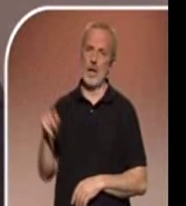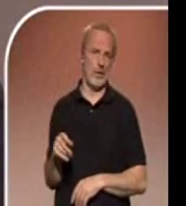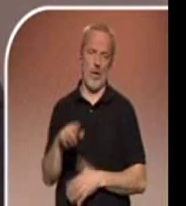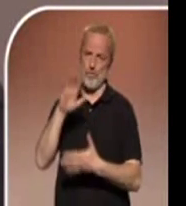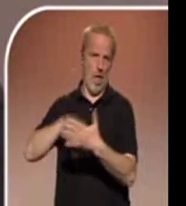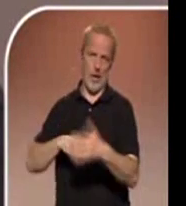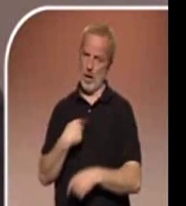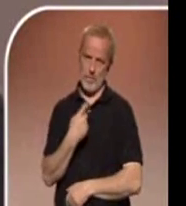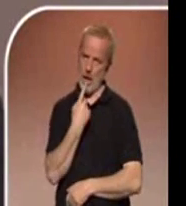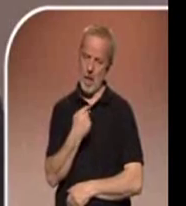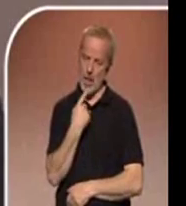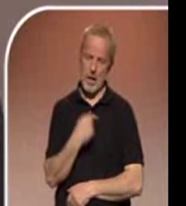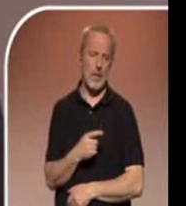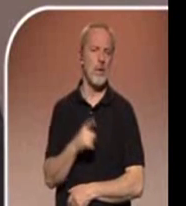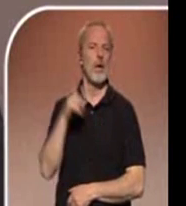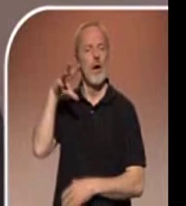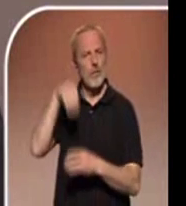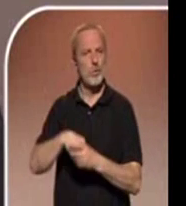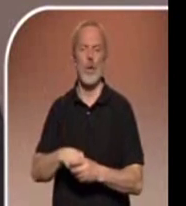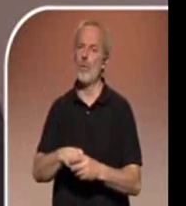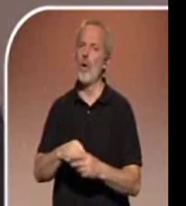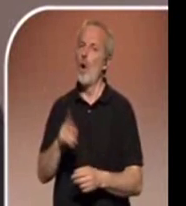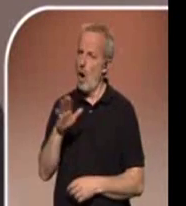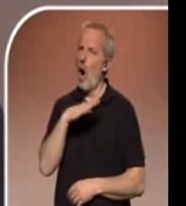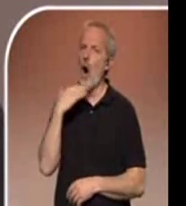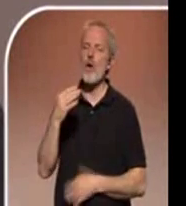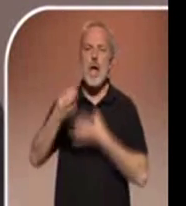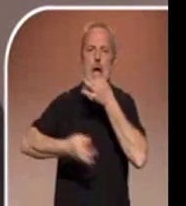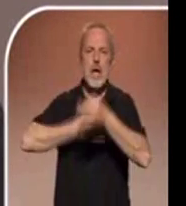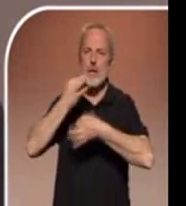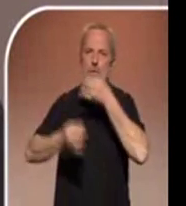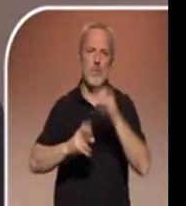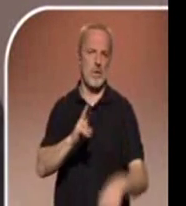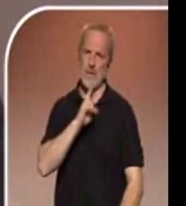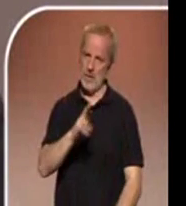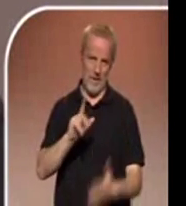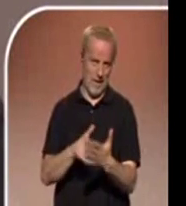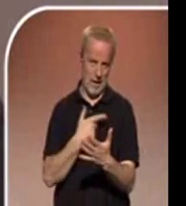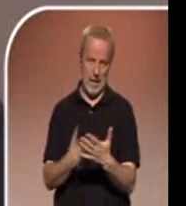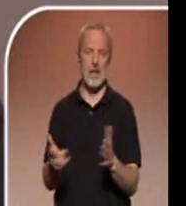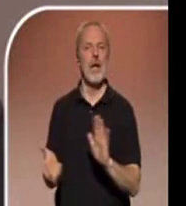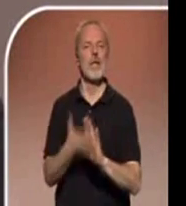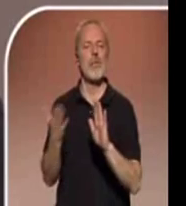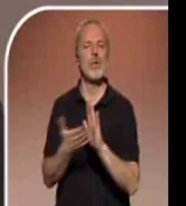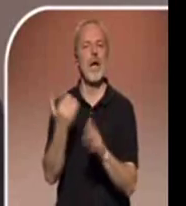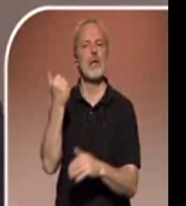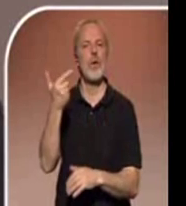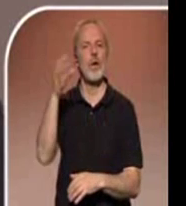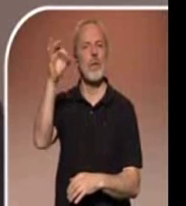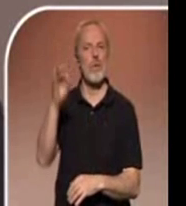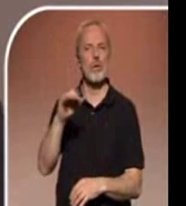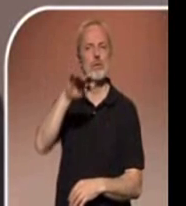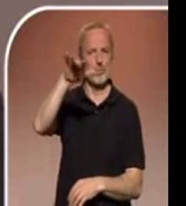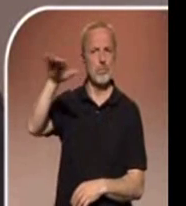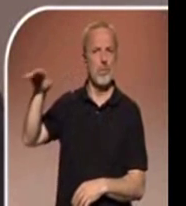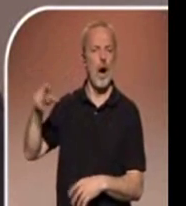protože obsahoval řadu tedy opravdu nepravdivých informací, jak o procentu výskytu vůbec lajdenské mutace v